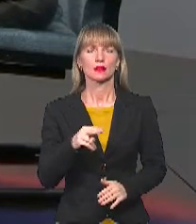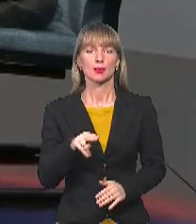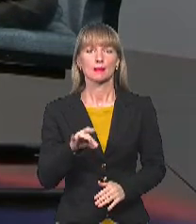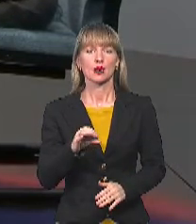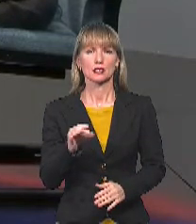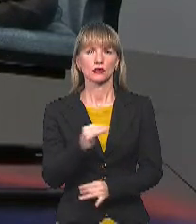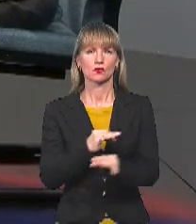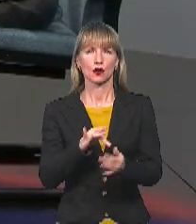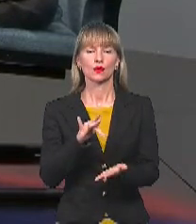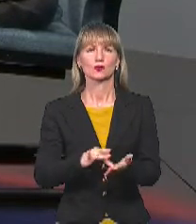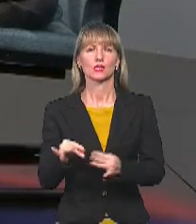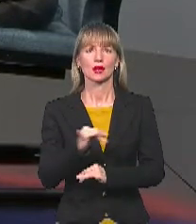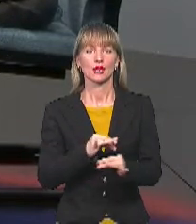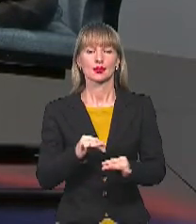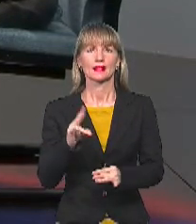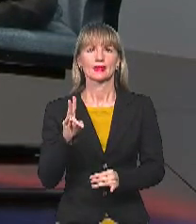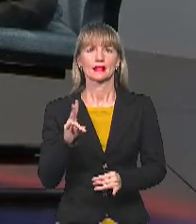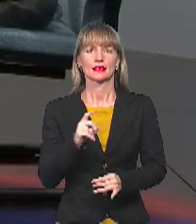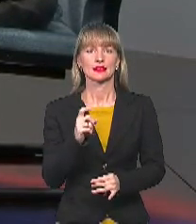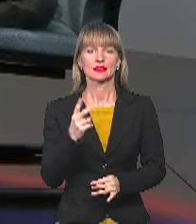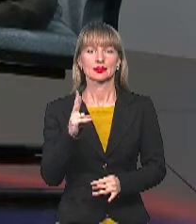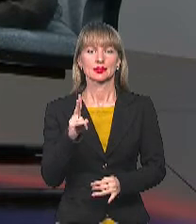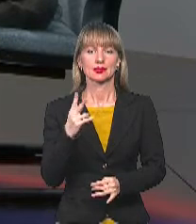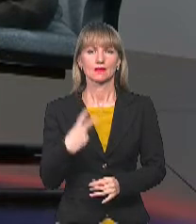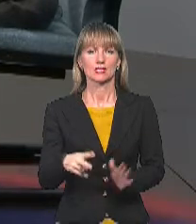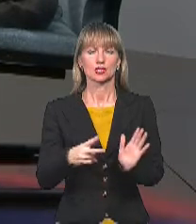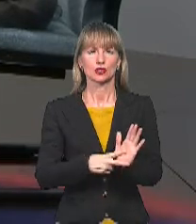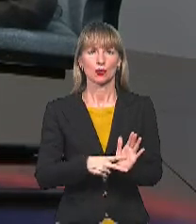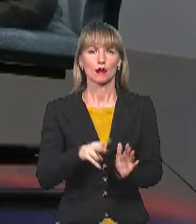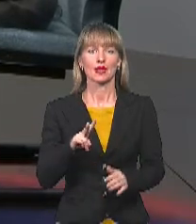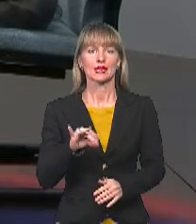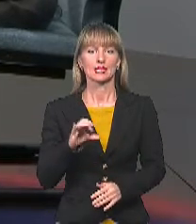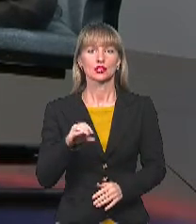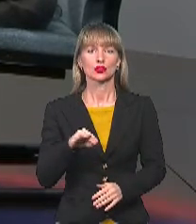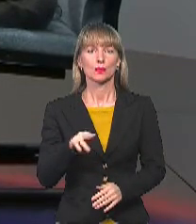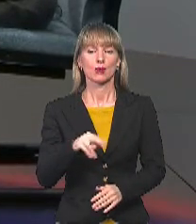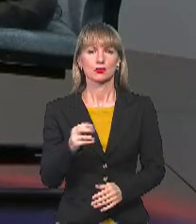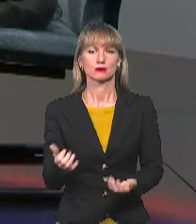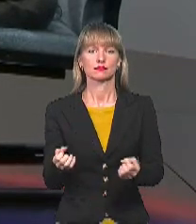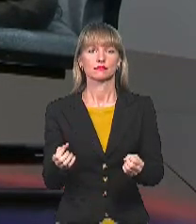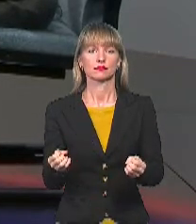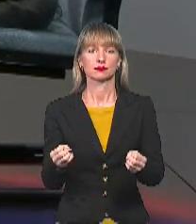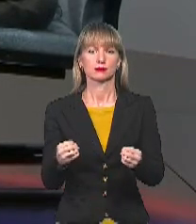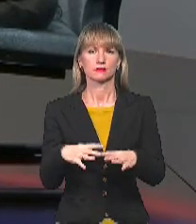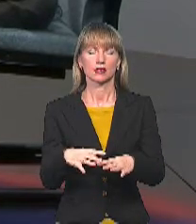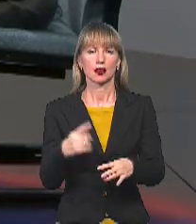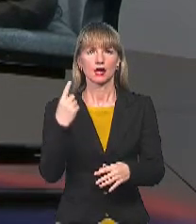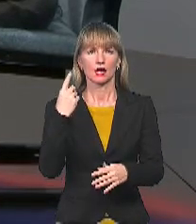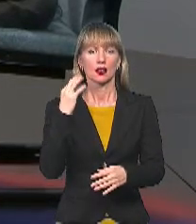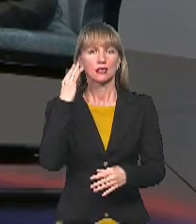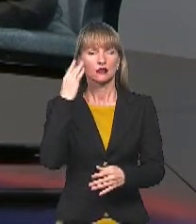прес-конференція у міськраді, на 27 листопада зібралася ініціативна група,